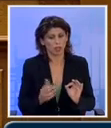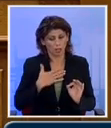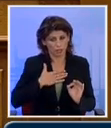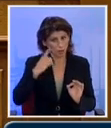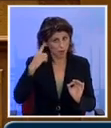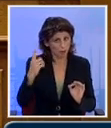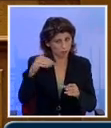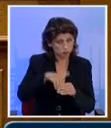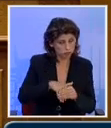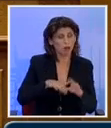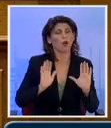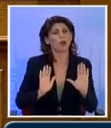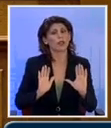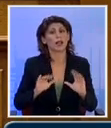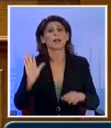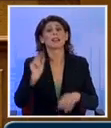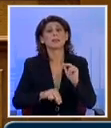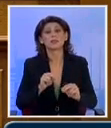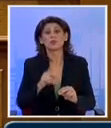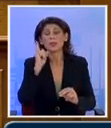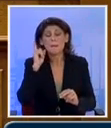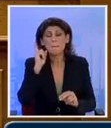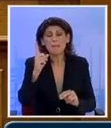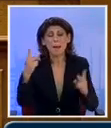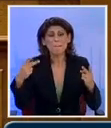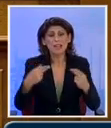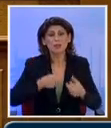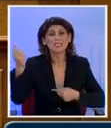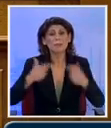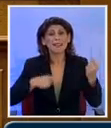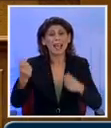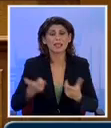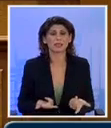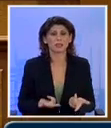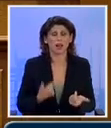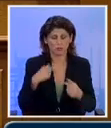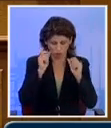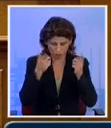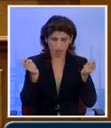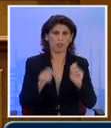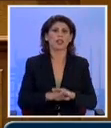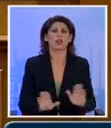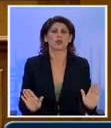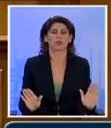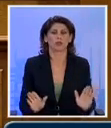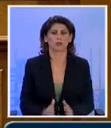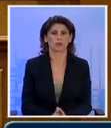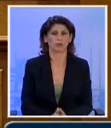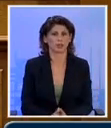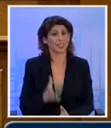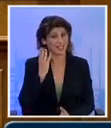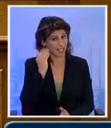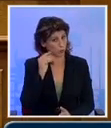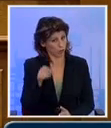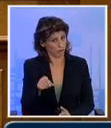άποψη. Αλλά να μην έχετε ψηφίσει μέχρι τώρα ούτε μία περικοπή σπατάλης είναι αδιανόητο. Και ακούστε και